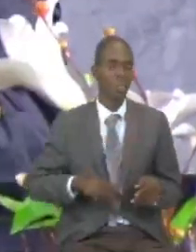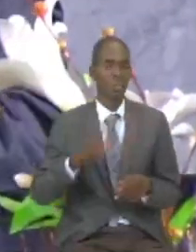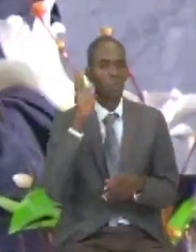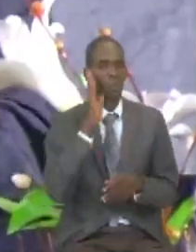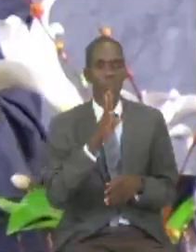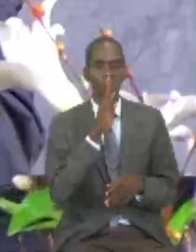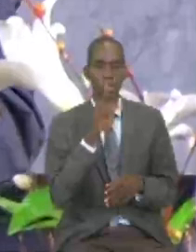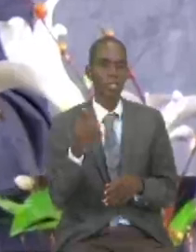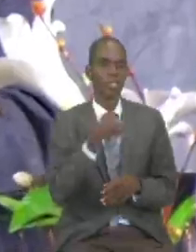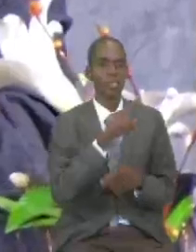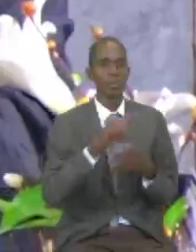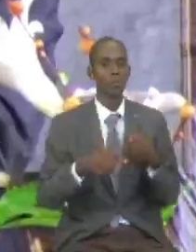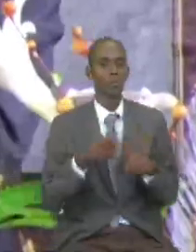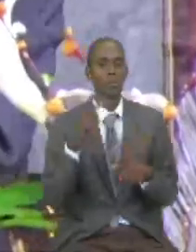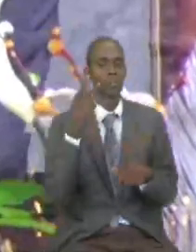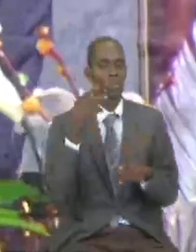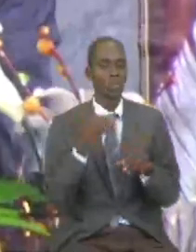ami.